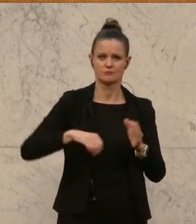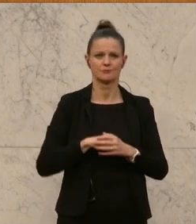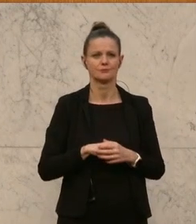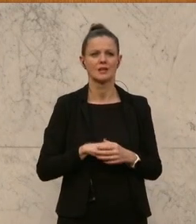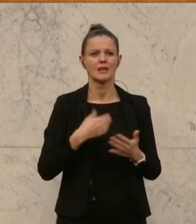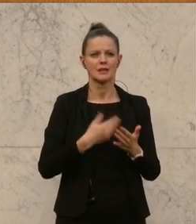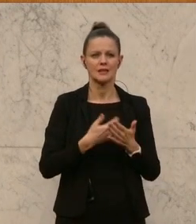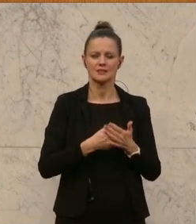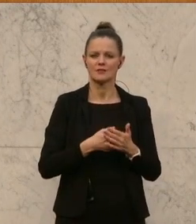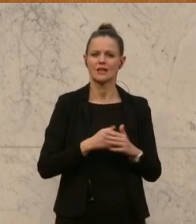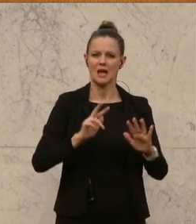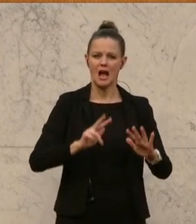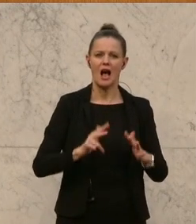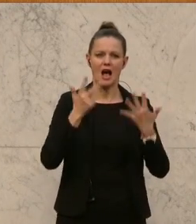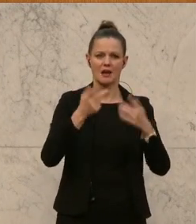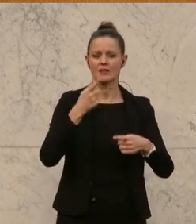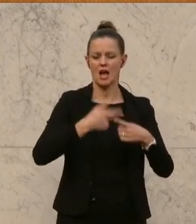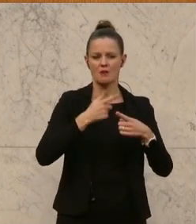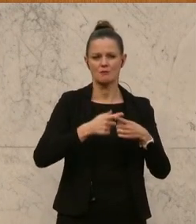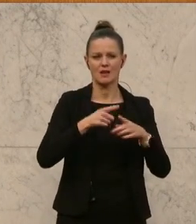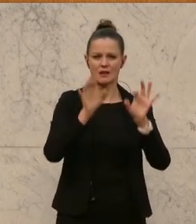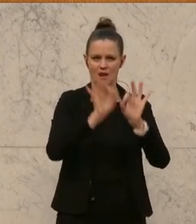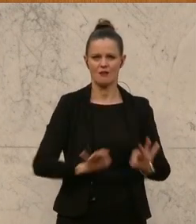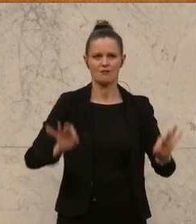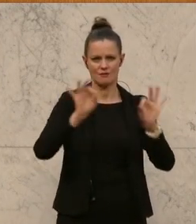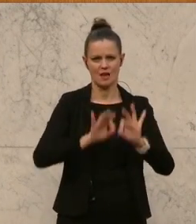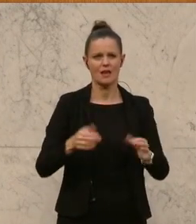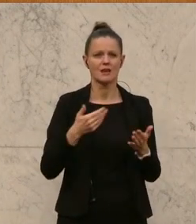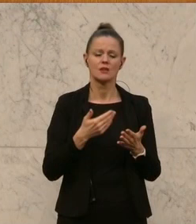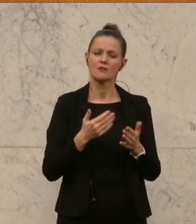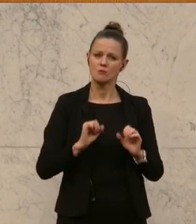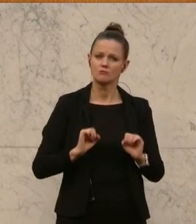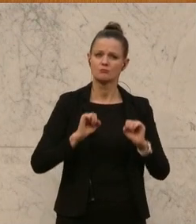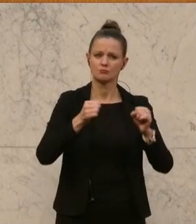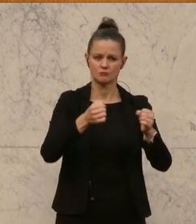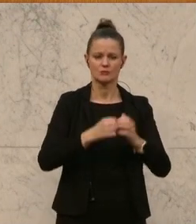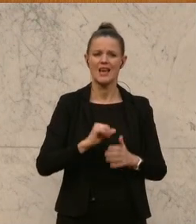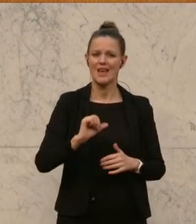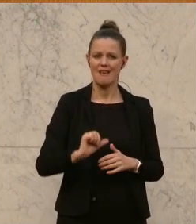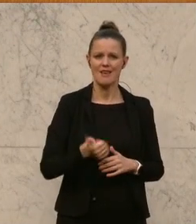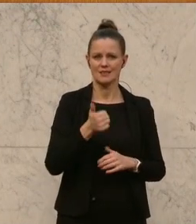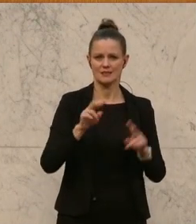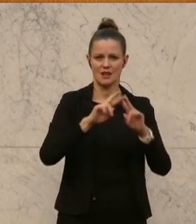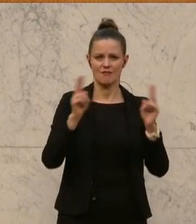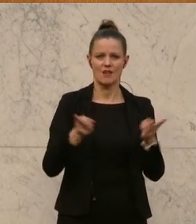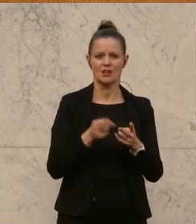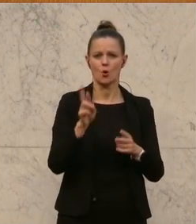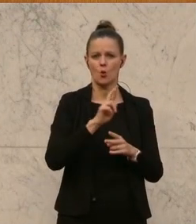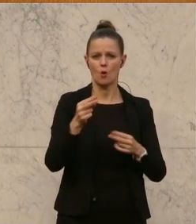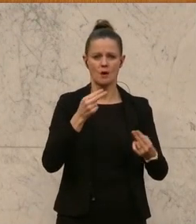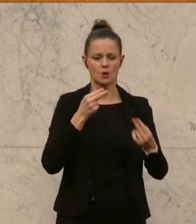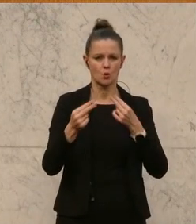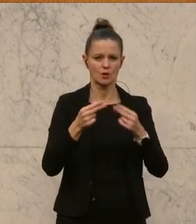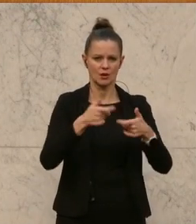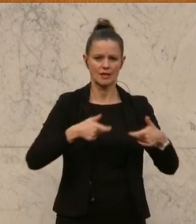8. April sozusagen gefeiert. Und er wurde initiiert am ersten Welt-Roma-Kongress im Jahr